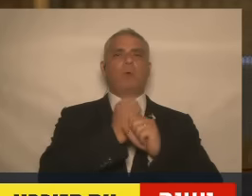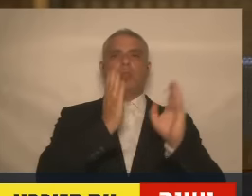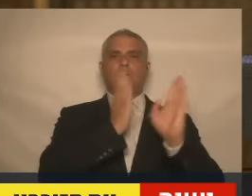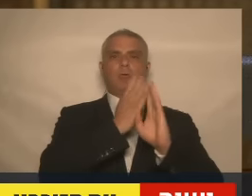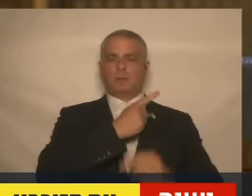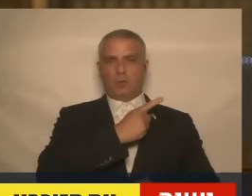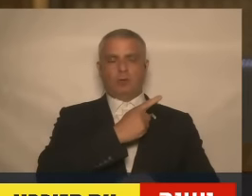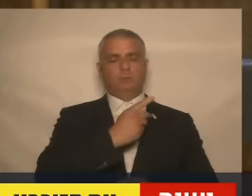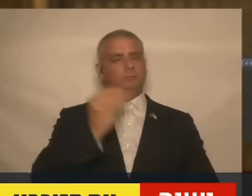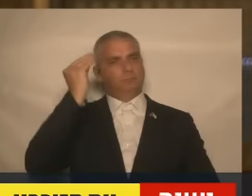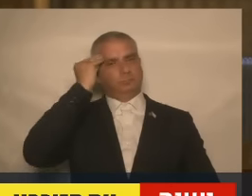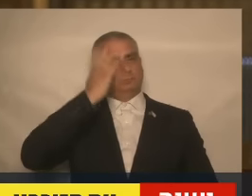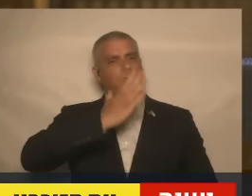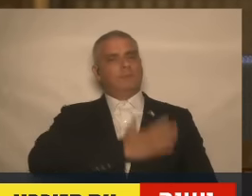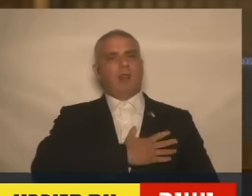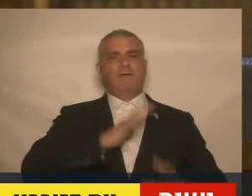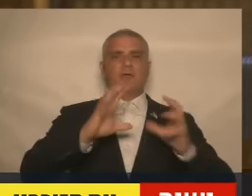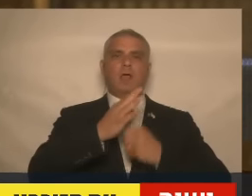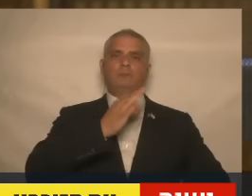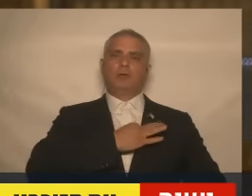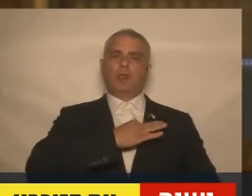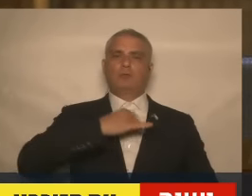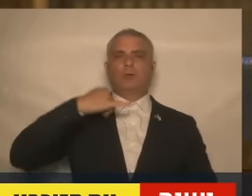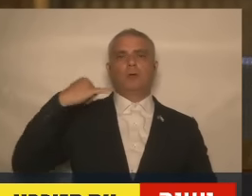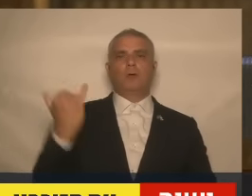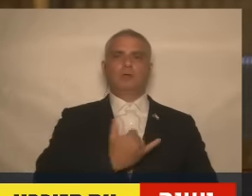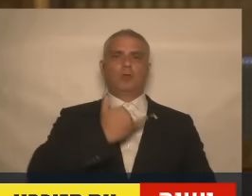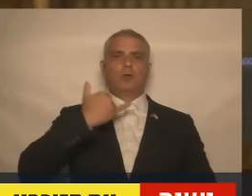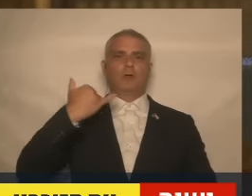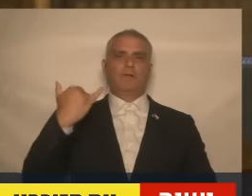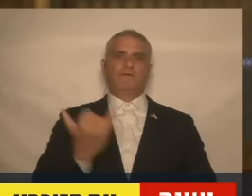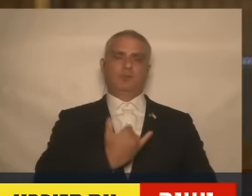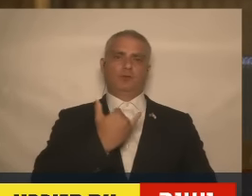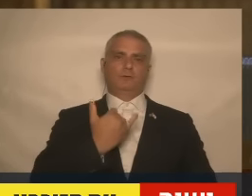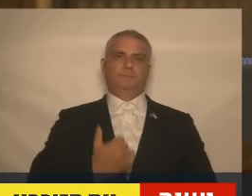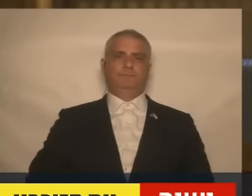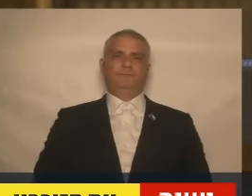האיבה נצור בלב אומתנו לדור דור.